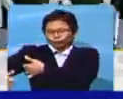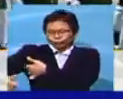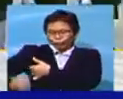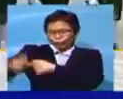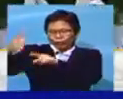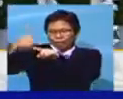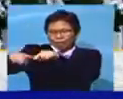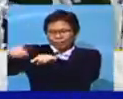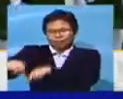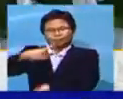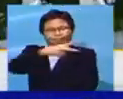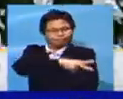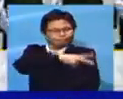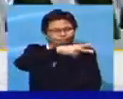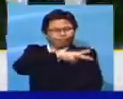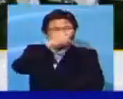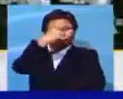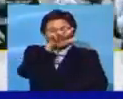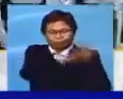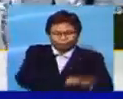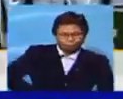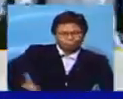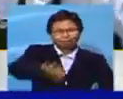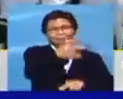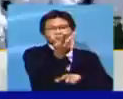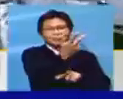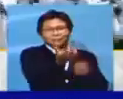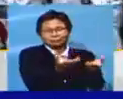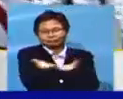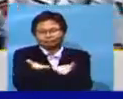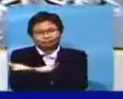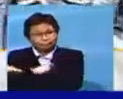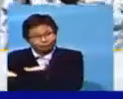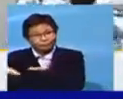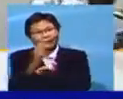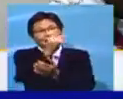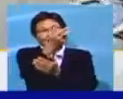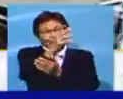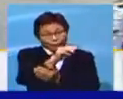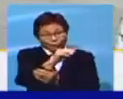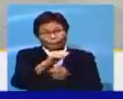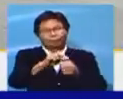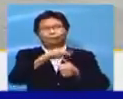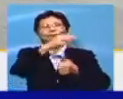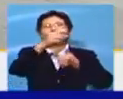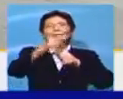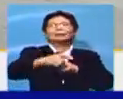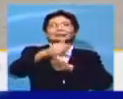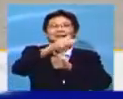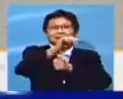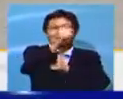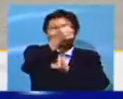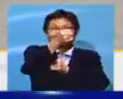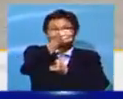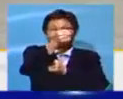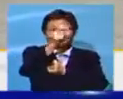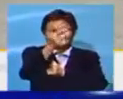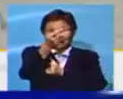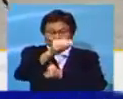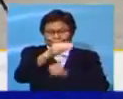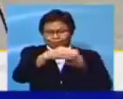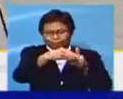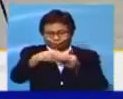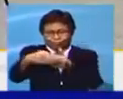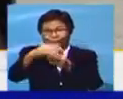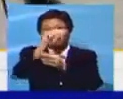lain-lain pangkat bagi ketiga-tiga perkhidmatan ATM yang diiringi Panglima angkatan tentera jeneral Tan Sri Raja